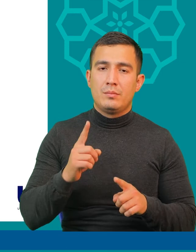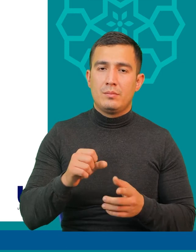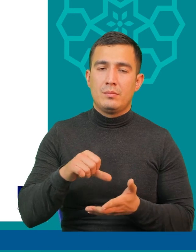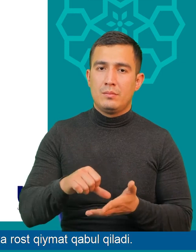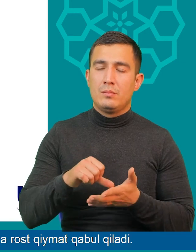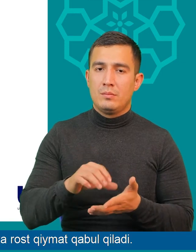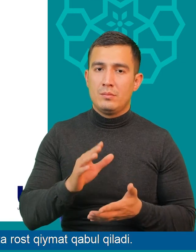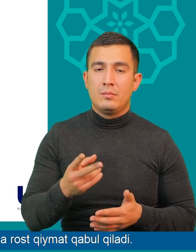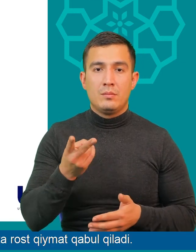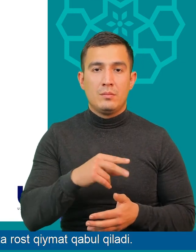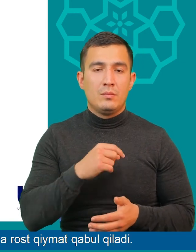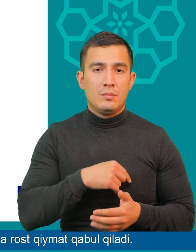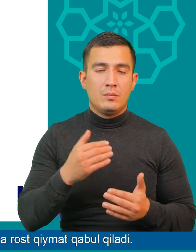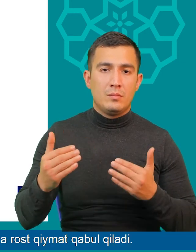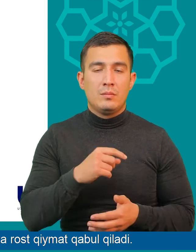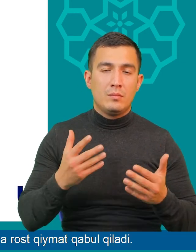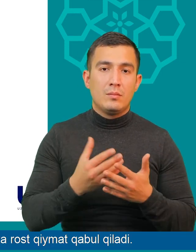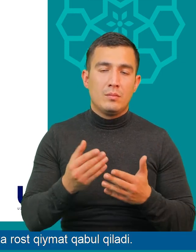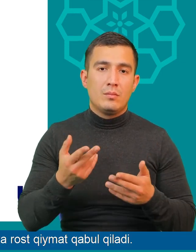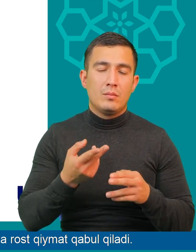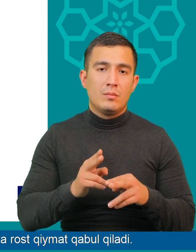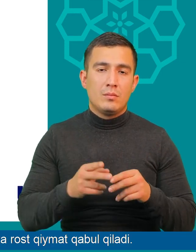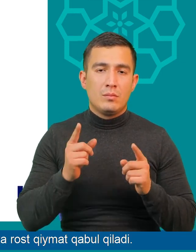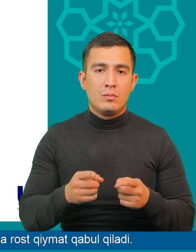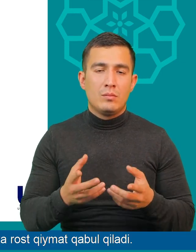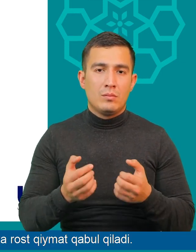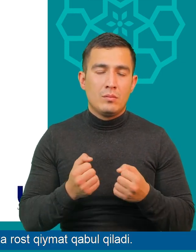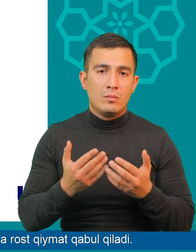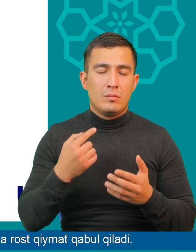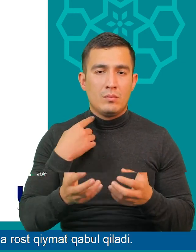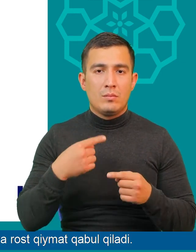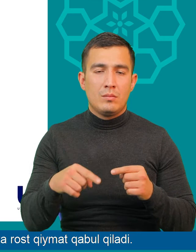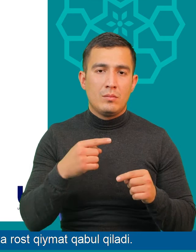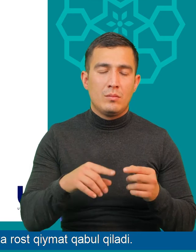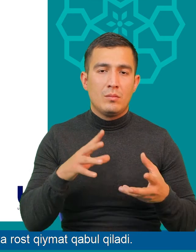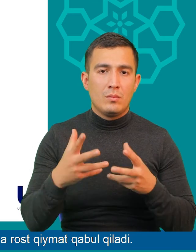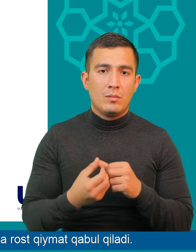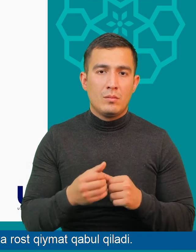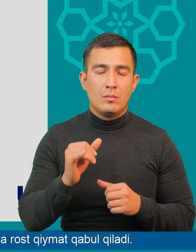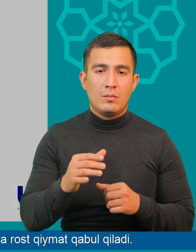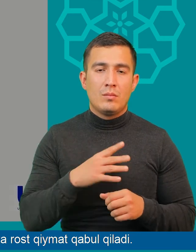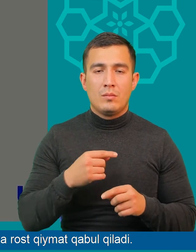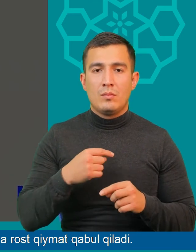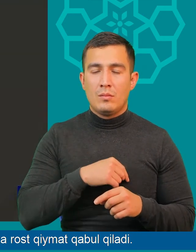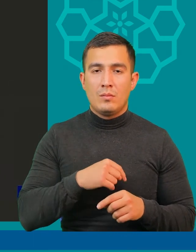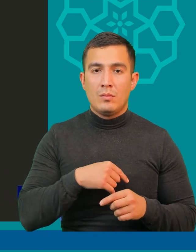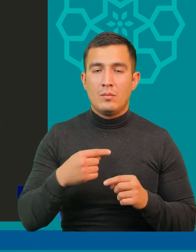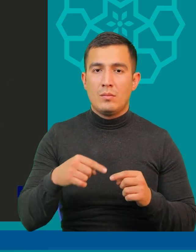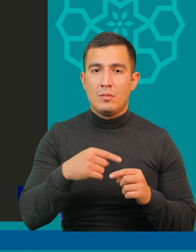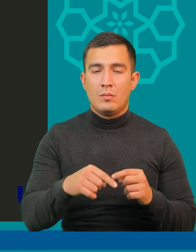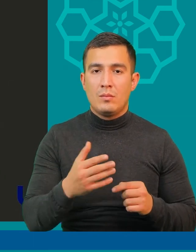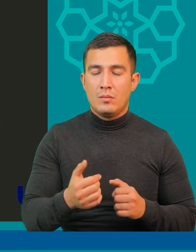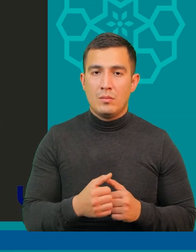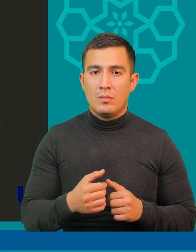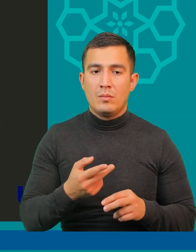qiladi. Bu ikkala mulohaza rost qiymat qabul qilganda umumiy mulohaza rost qiymat qabul qiladi. Bu yerda